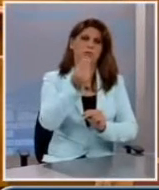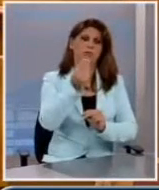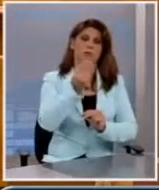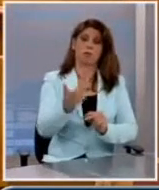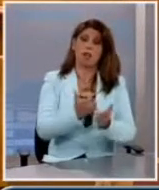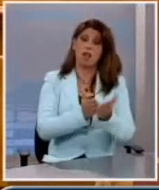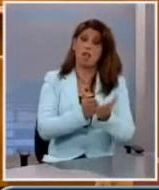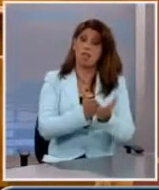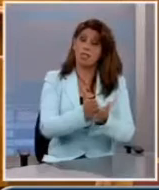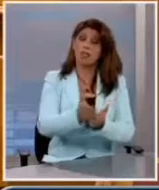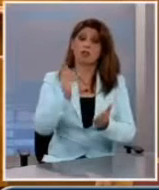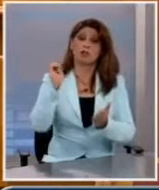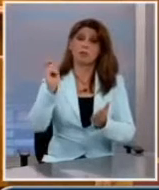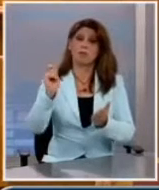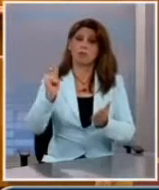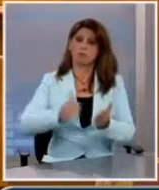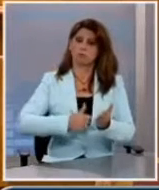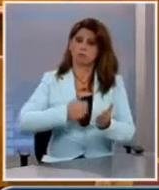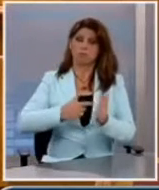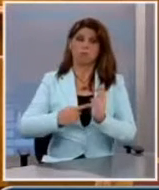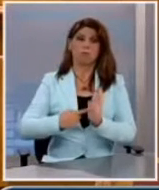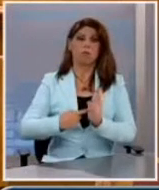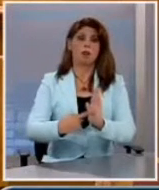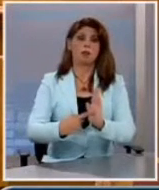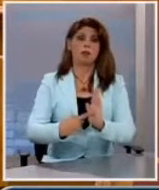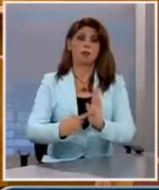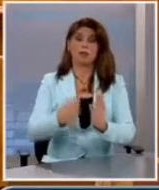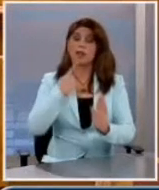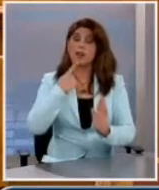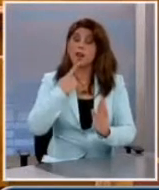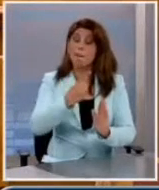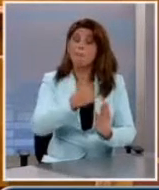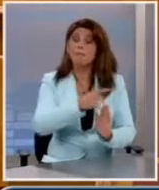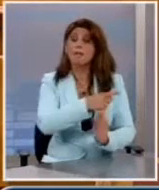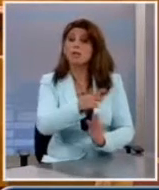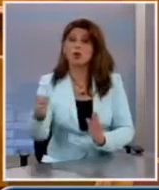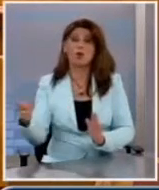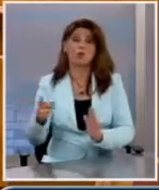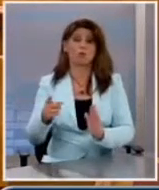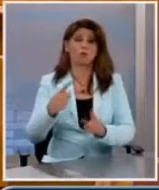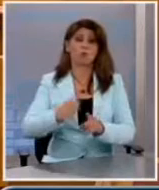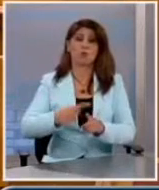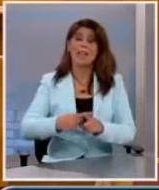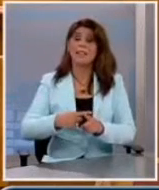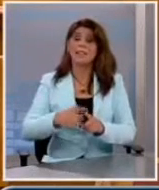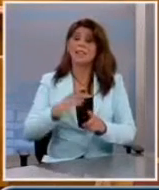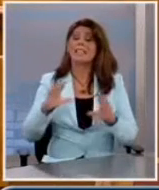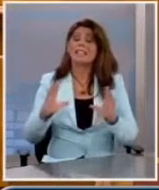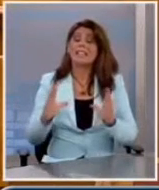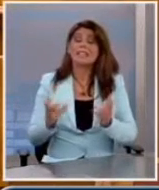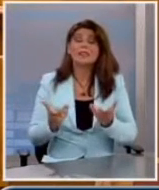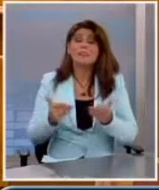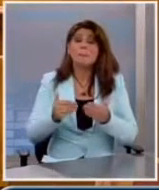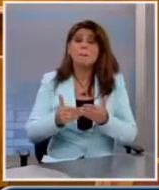ήθος και την πολιτική παρησία και παρουσία να πει στον ελληνικό λαό στις εκλογές του Σεπτεμβρίου γιατί δυσκολίες